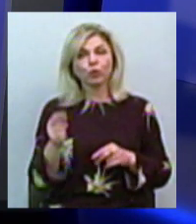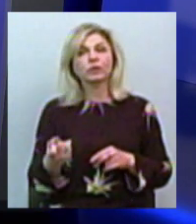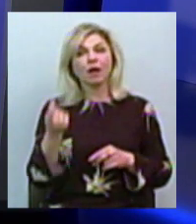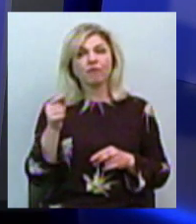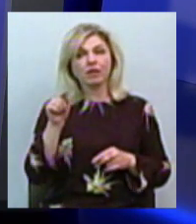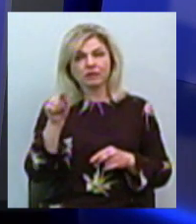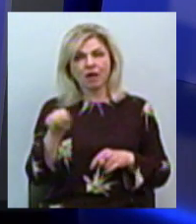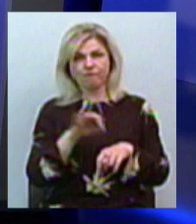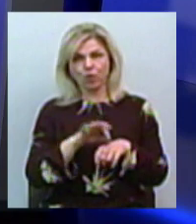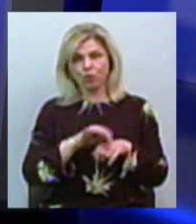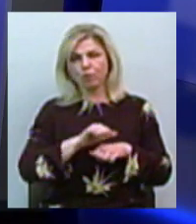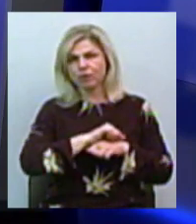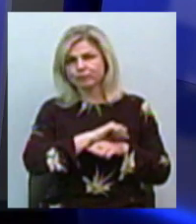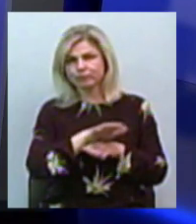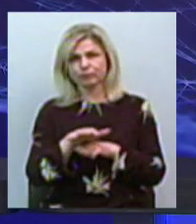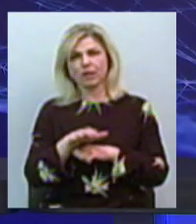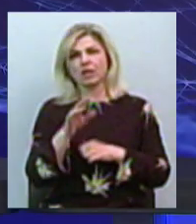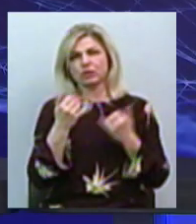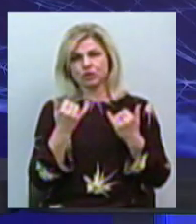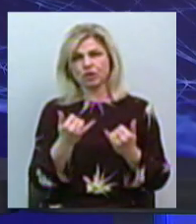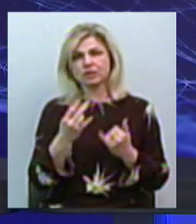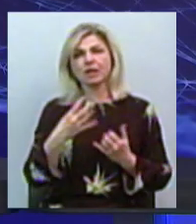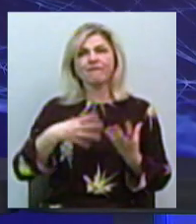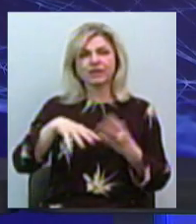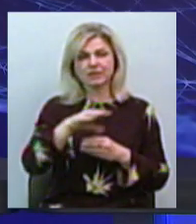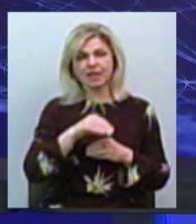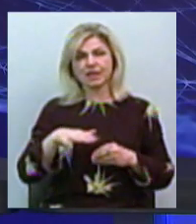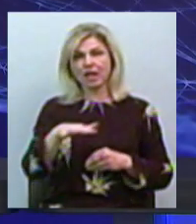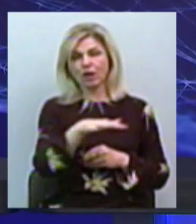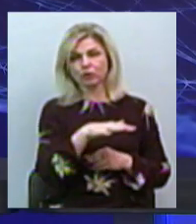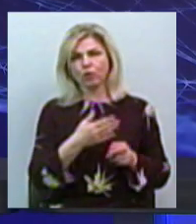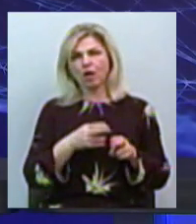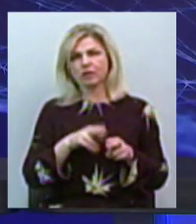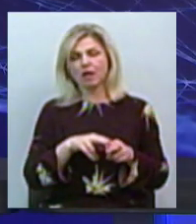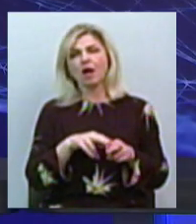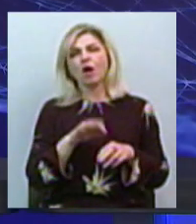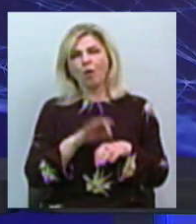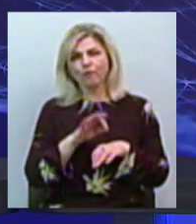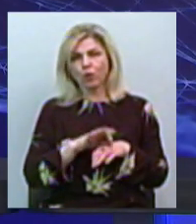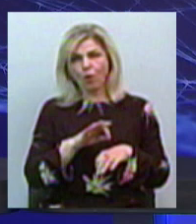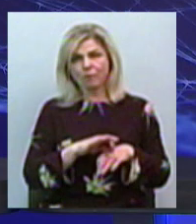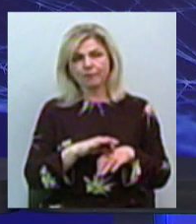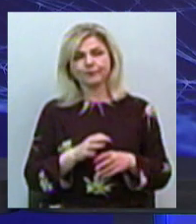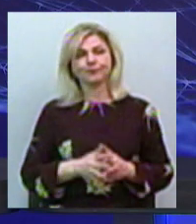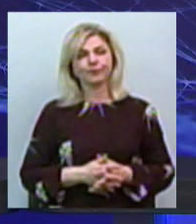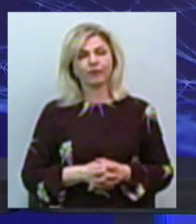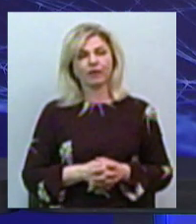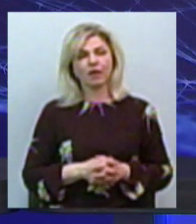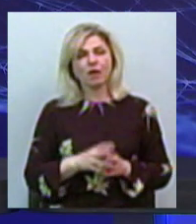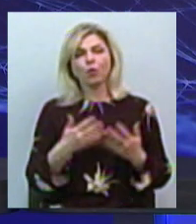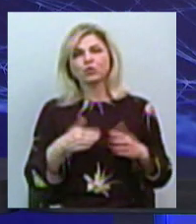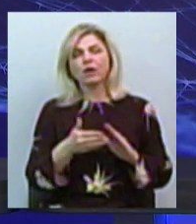ця хвороба, розповсюджується на інші території. Це гостра респіраторна хвороба, яка викликана